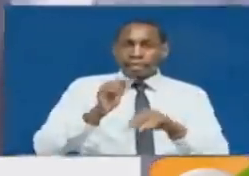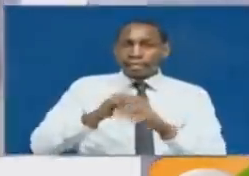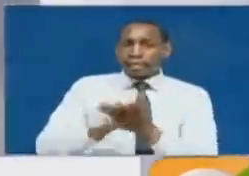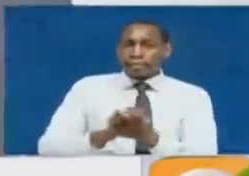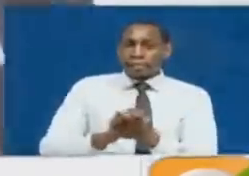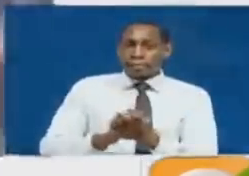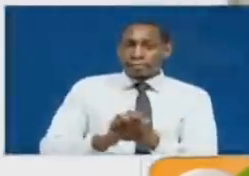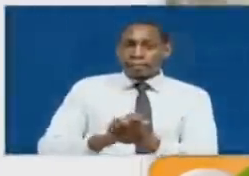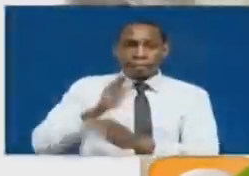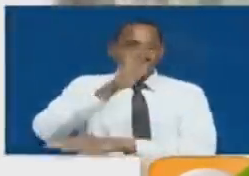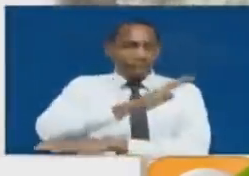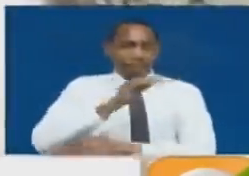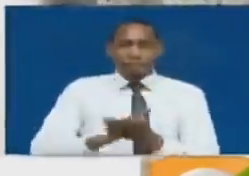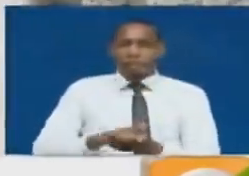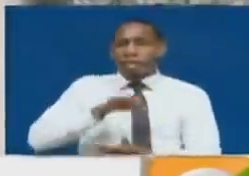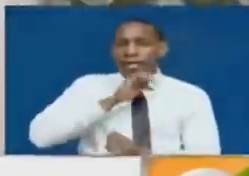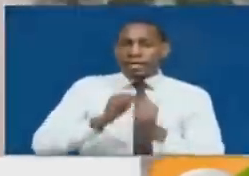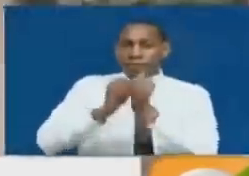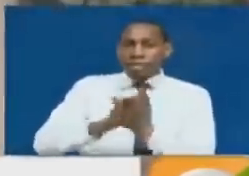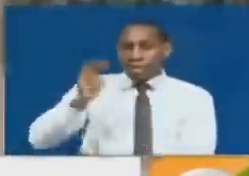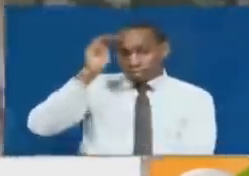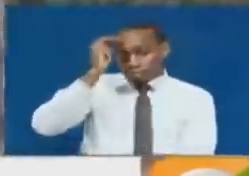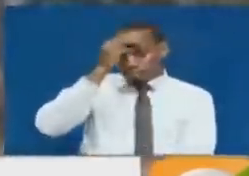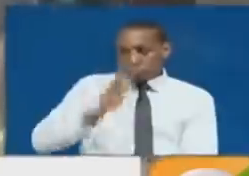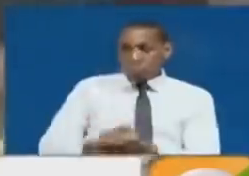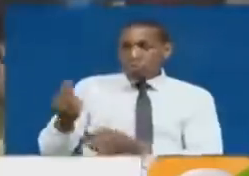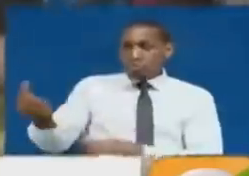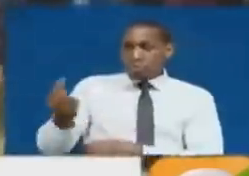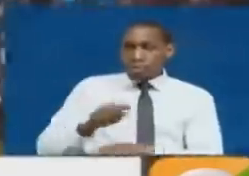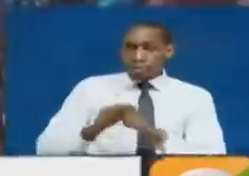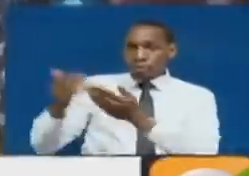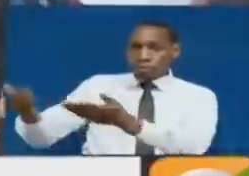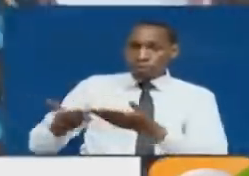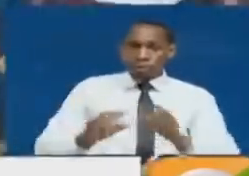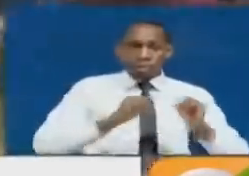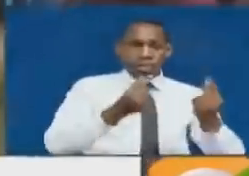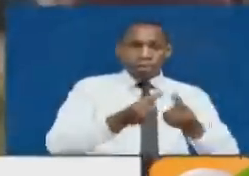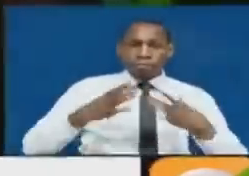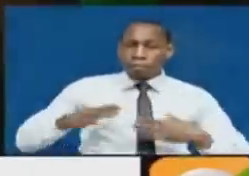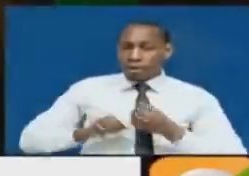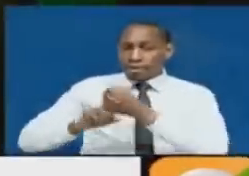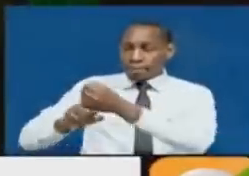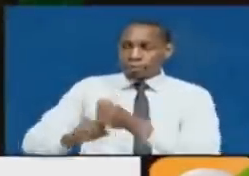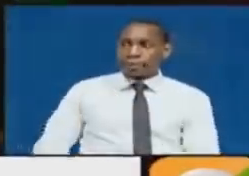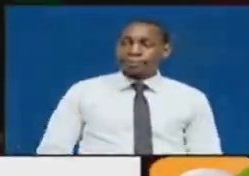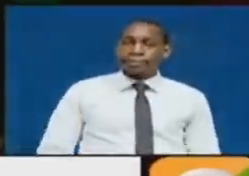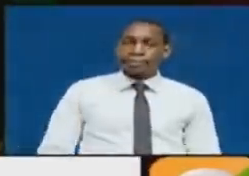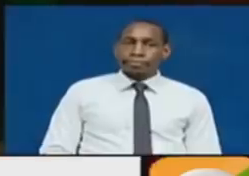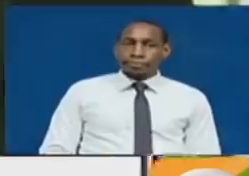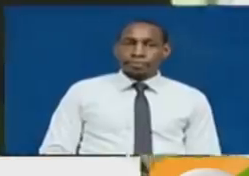Ilipowadia saa 9 kasoro robo, Odinga na Karua wakajitokeza na kupokelewa na makundi ya wafuasi wao.